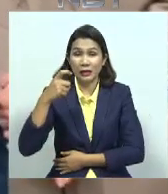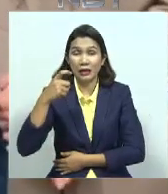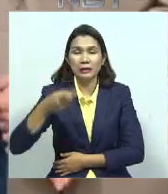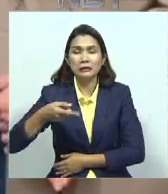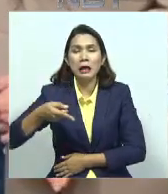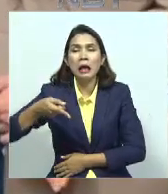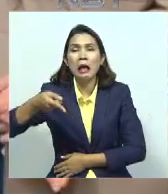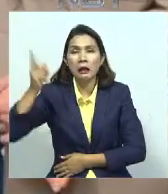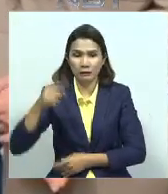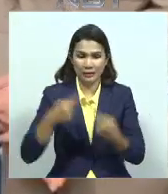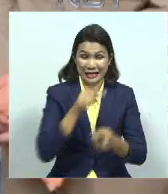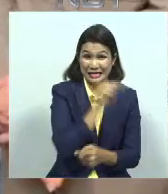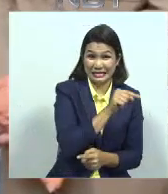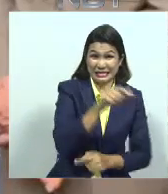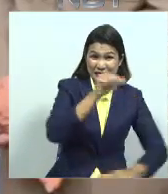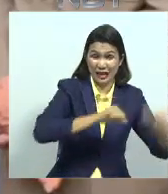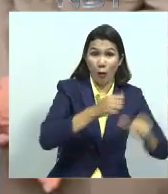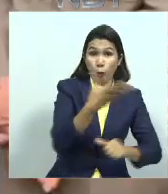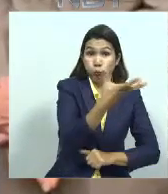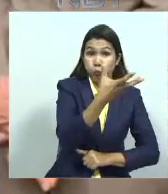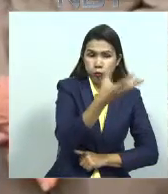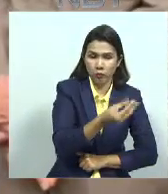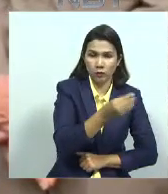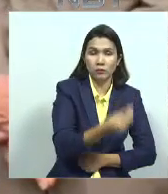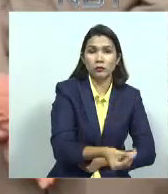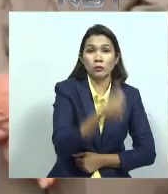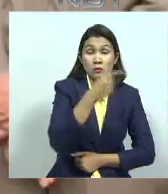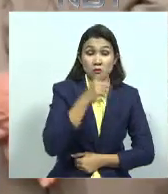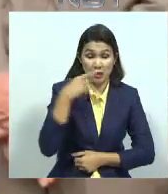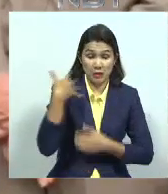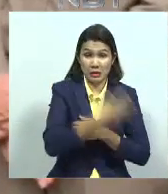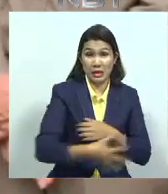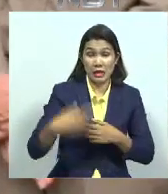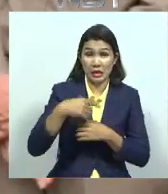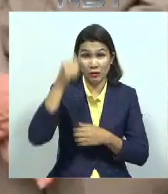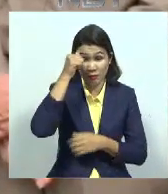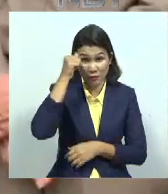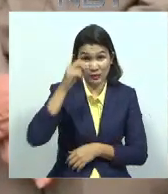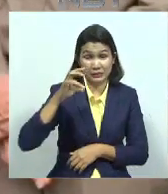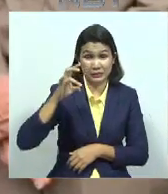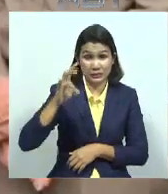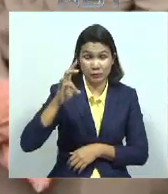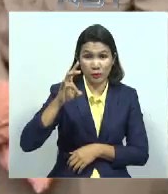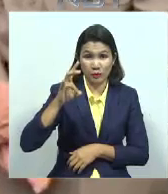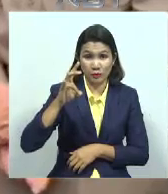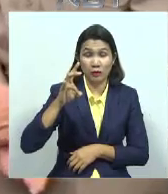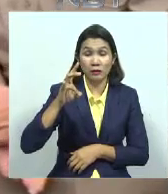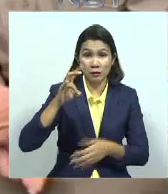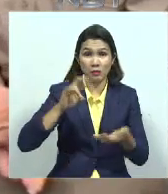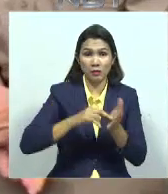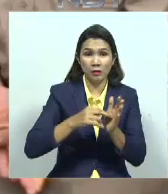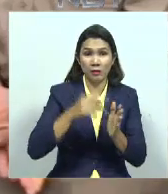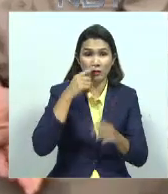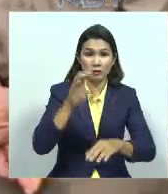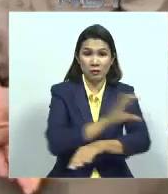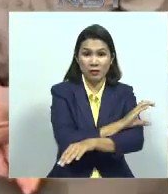แต่ไซบูตามีนนั้นถ้าร่างกายอ่อนแอ7วันถ้าร่างกายแข็งแรงปานกลาง1เดือน7วันนั้นคือที่สถานีรถไฟ